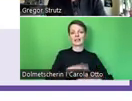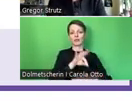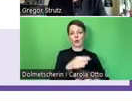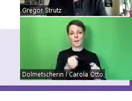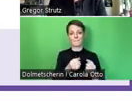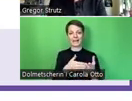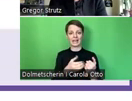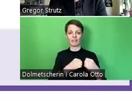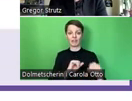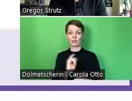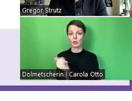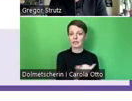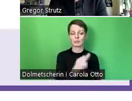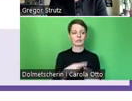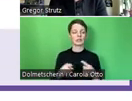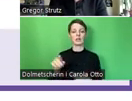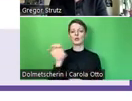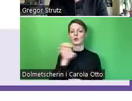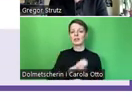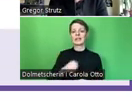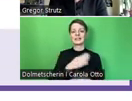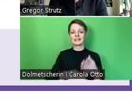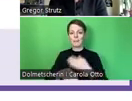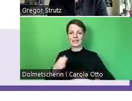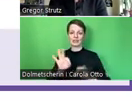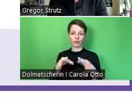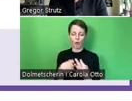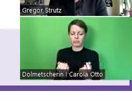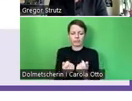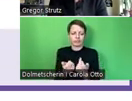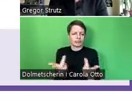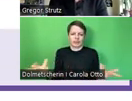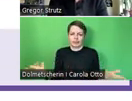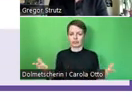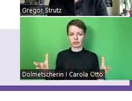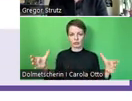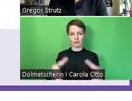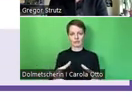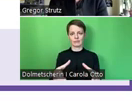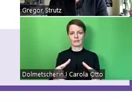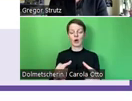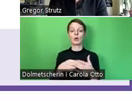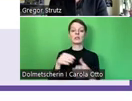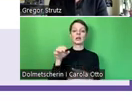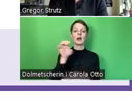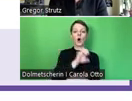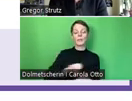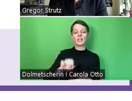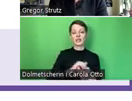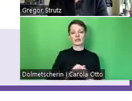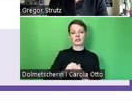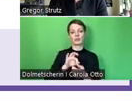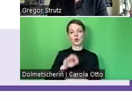barrierefreier Tourismus, dem European Disability Forum und genau der European Association of